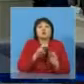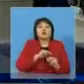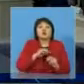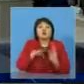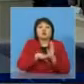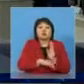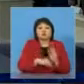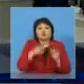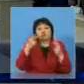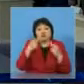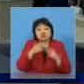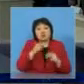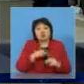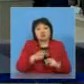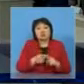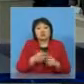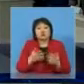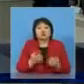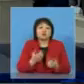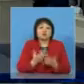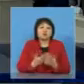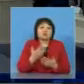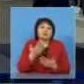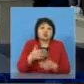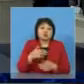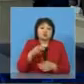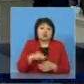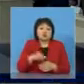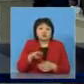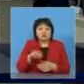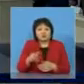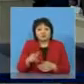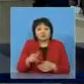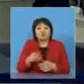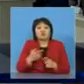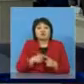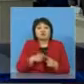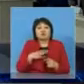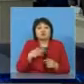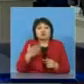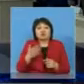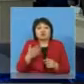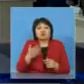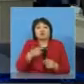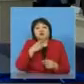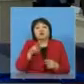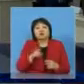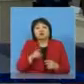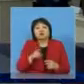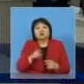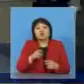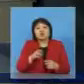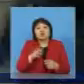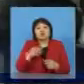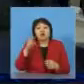после окончания вуза работать, он получает около 50 тысяч тенге, то, конечно, что говорить. А в